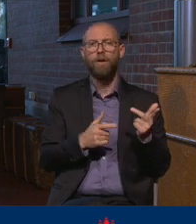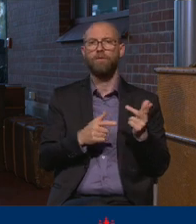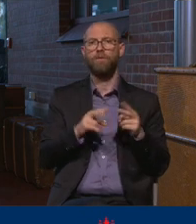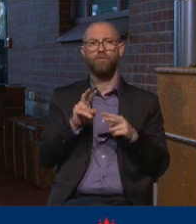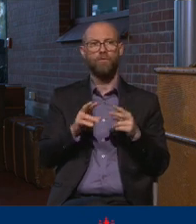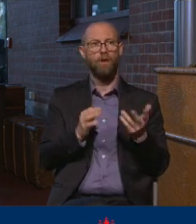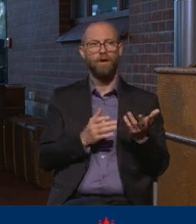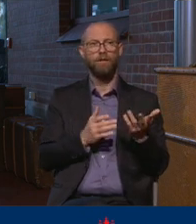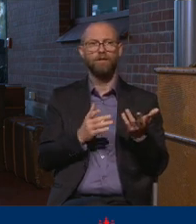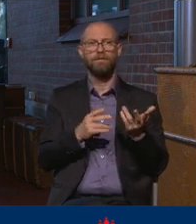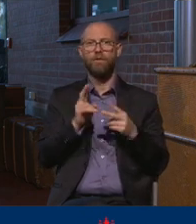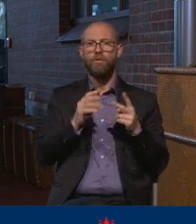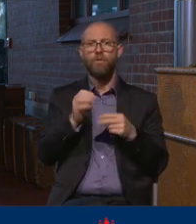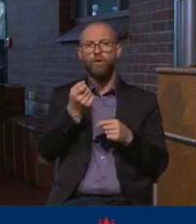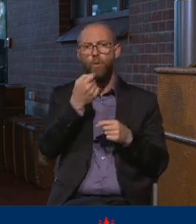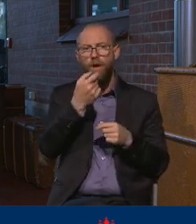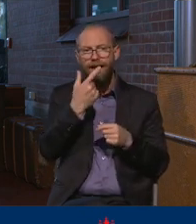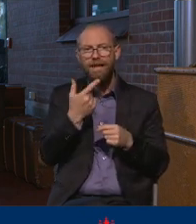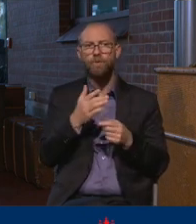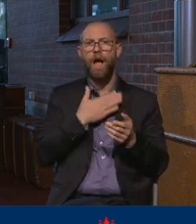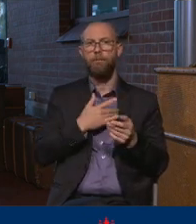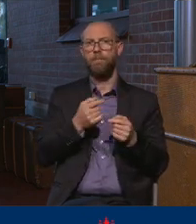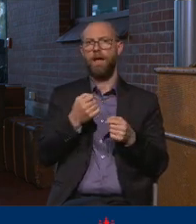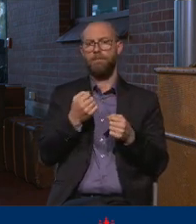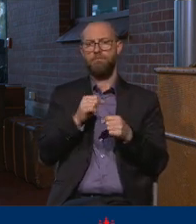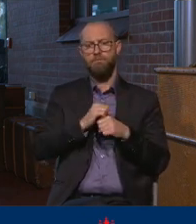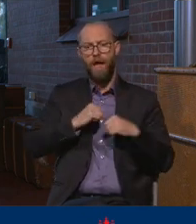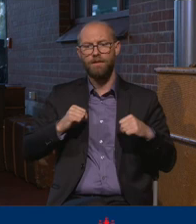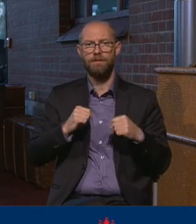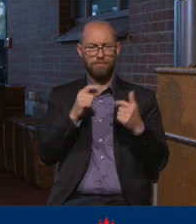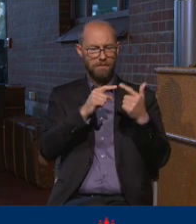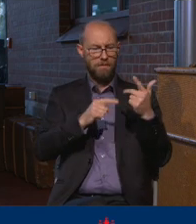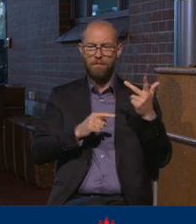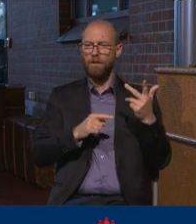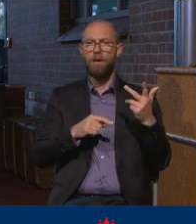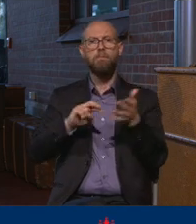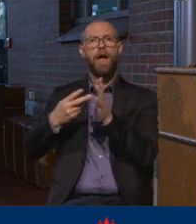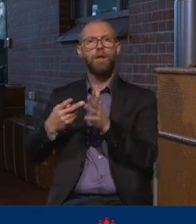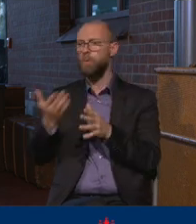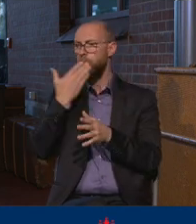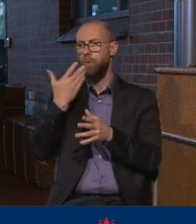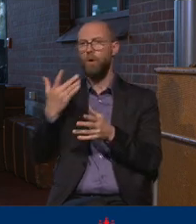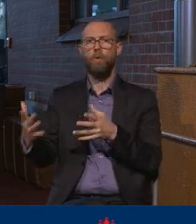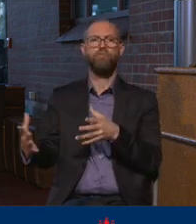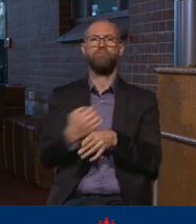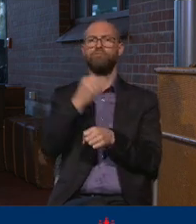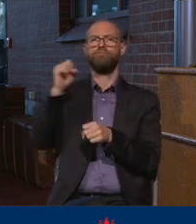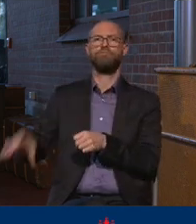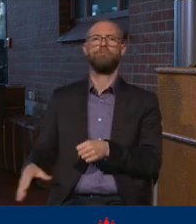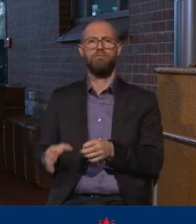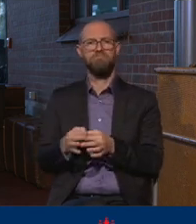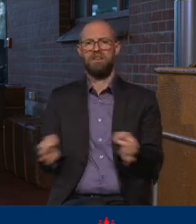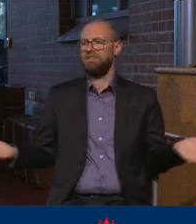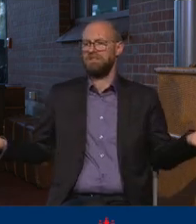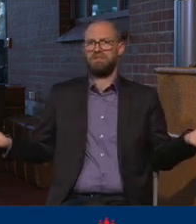platz für eine drogerie zu haben diese sachen sind alle abgeräumt worden hier was uns präsentiert worden ist ist ein